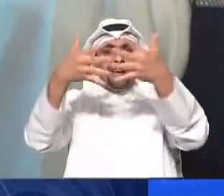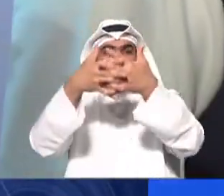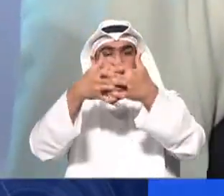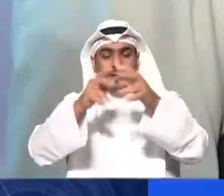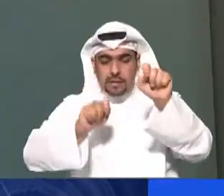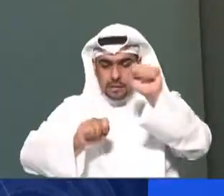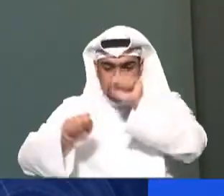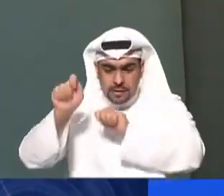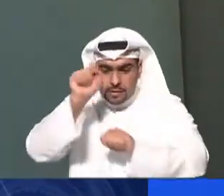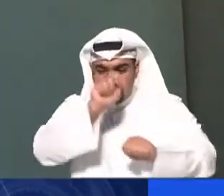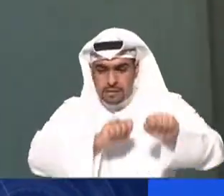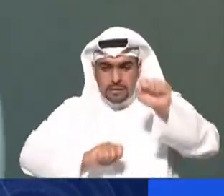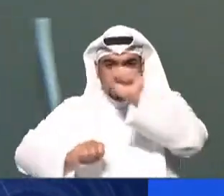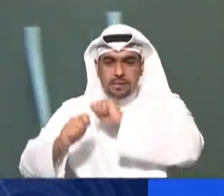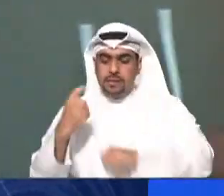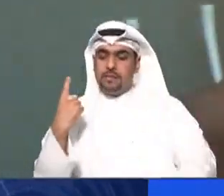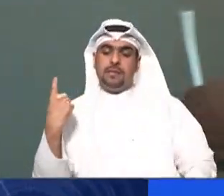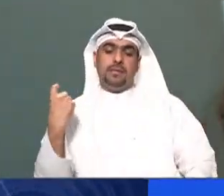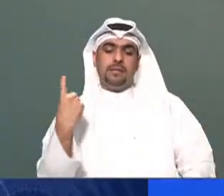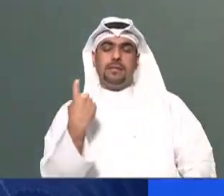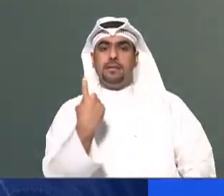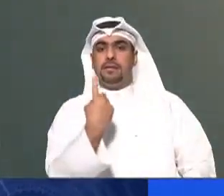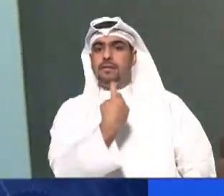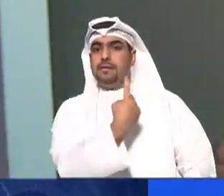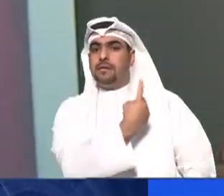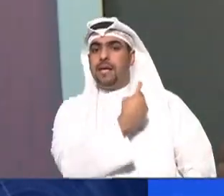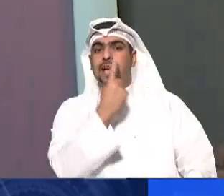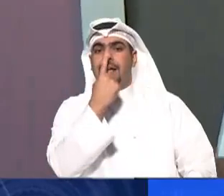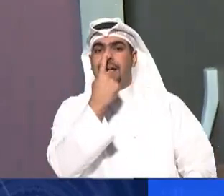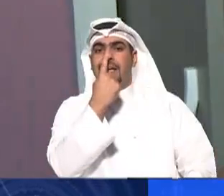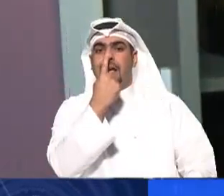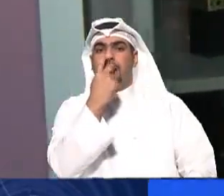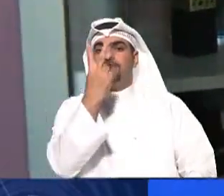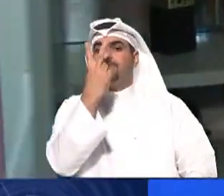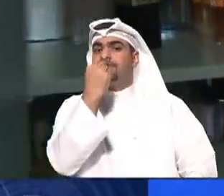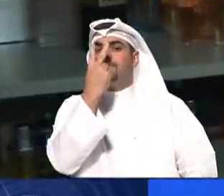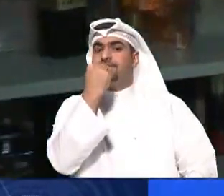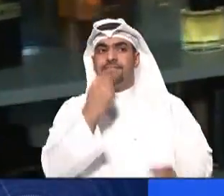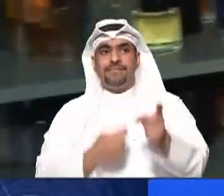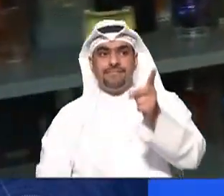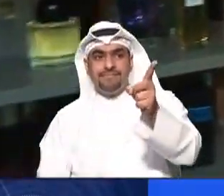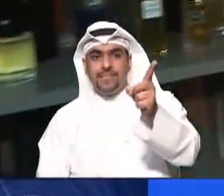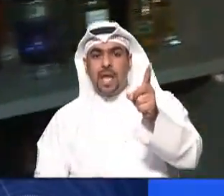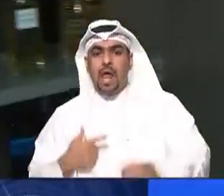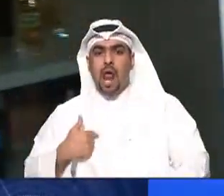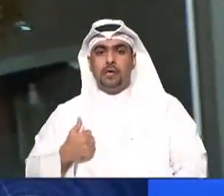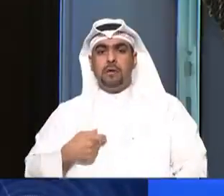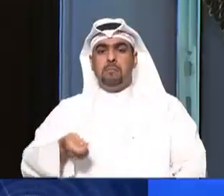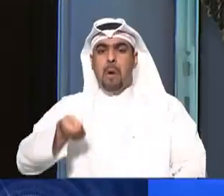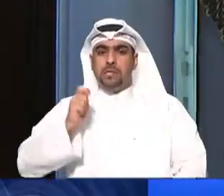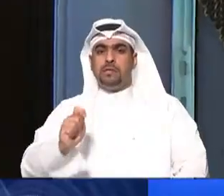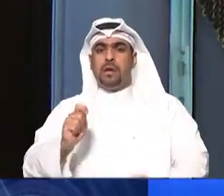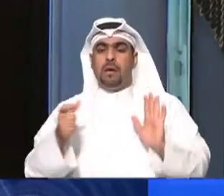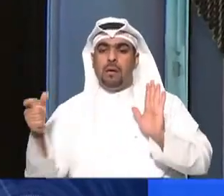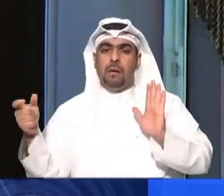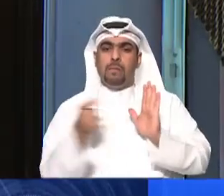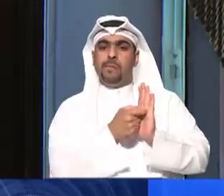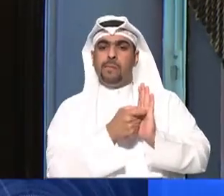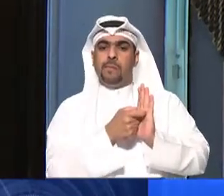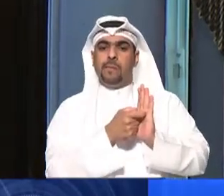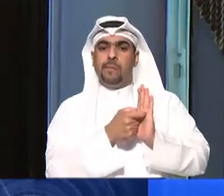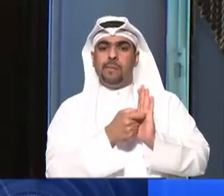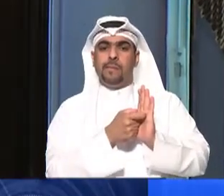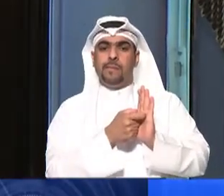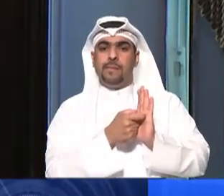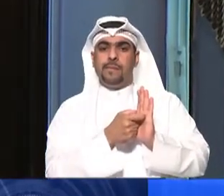في العطورات. مثل ما أنتم شايفين هذه العطورات كلها عبارة عن ماركات أصلية، زين، يتم تزويرها